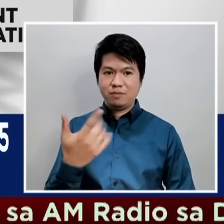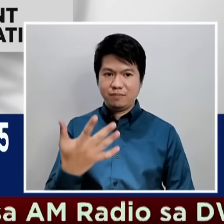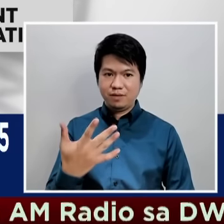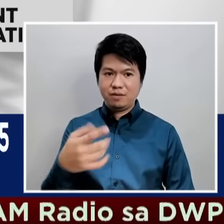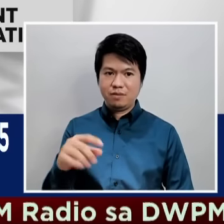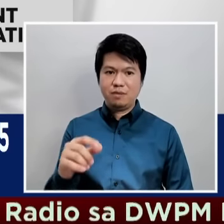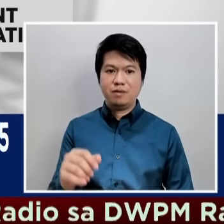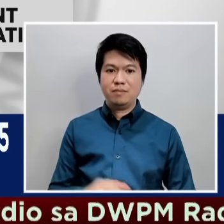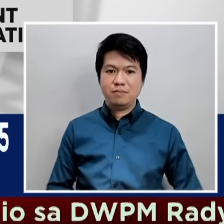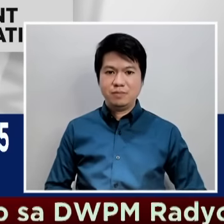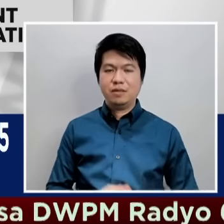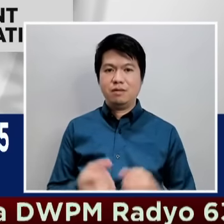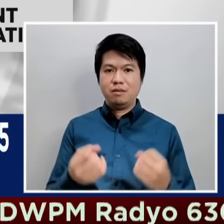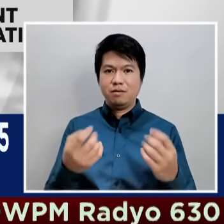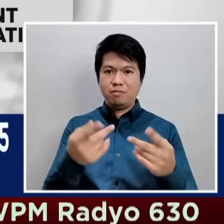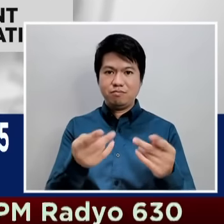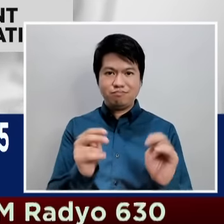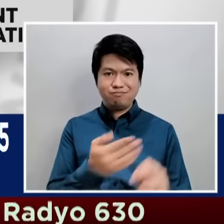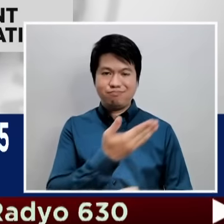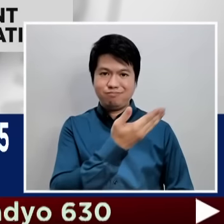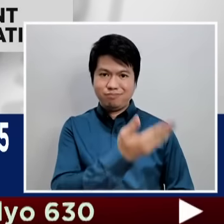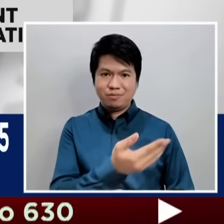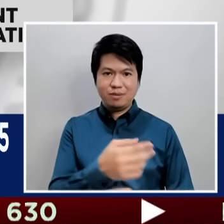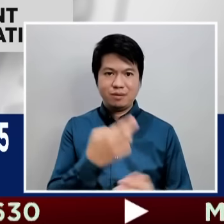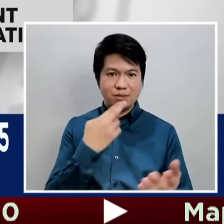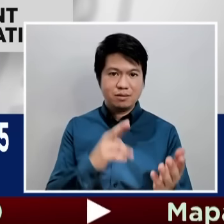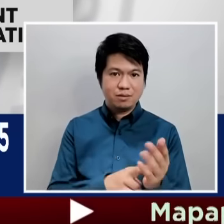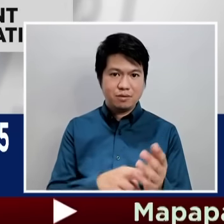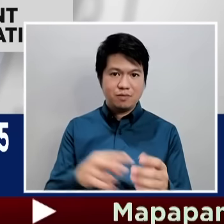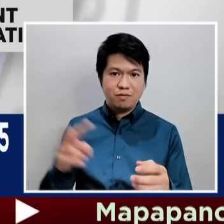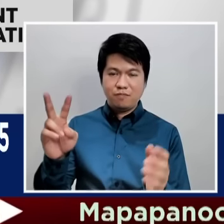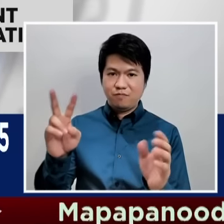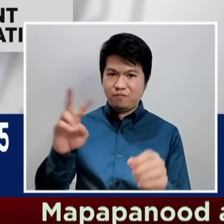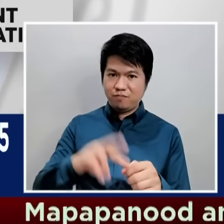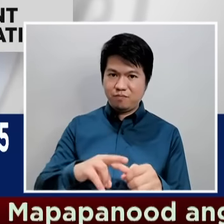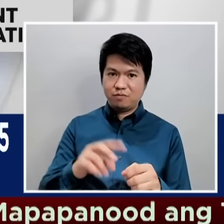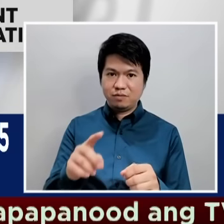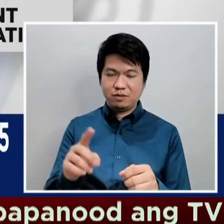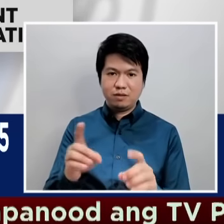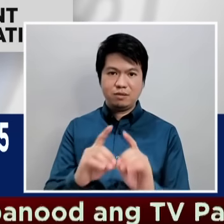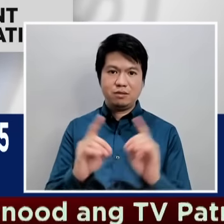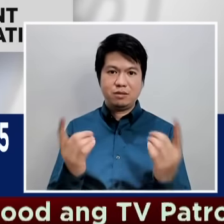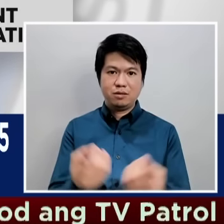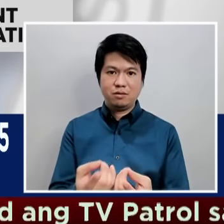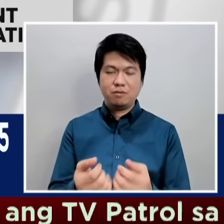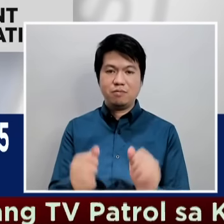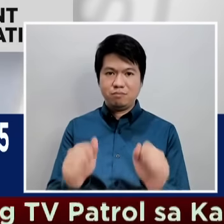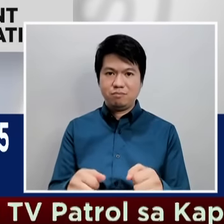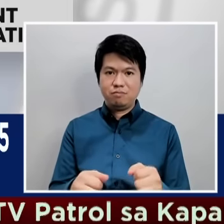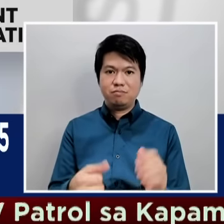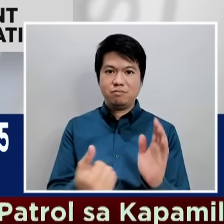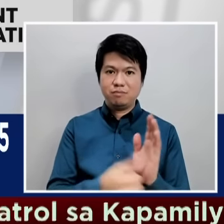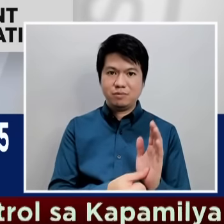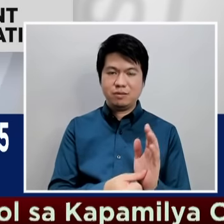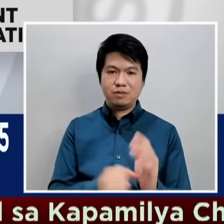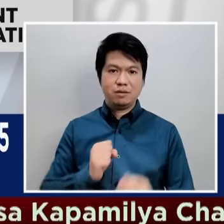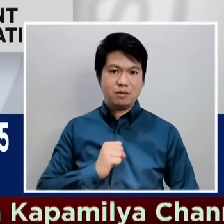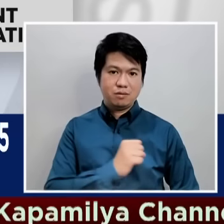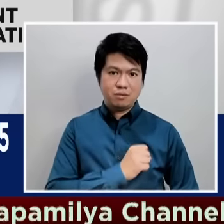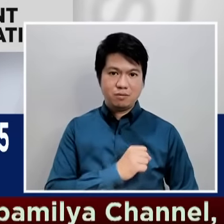pag-aagawan. At ang bawat rehistradong botante sa kanyang distrito, boboto sa kanyang manok sa pagkasenador, congressman, party